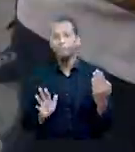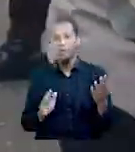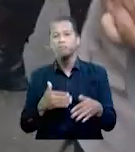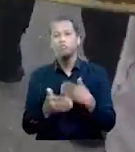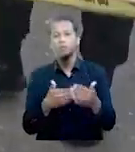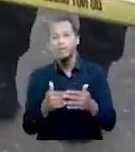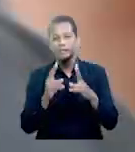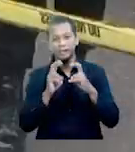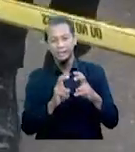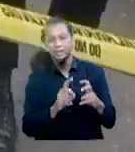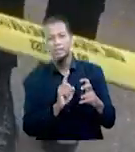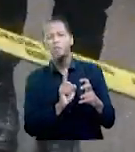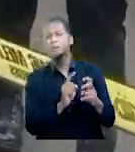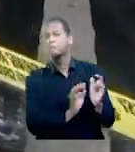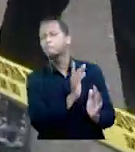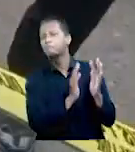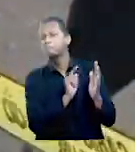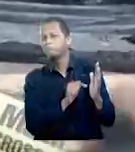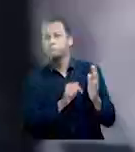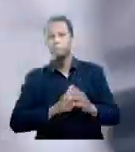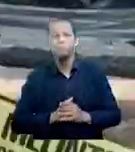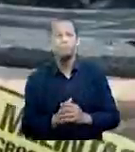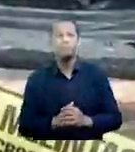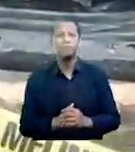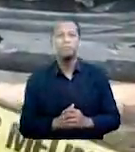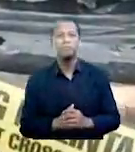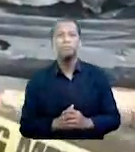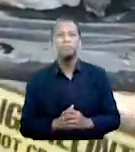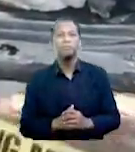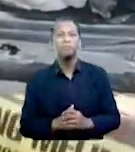pasti dari kebakaran ini. Dari Aceh Utara Aceh, Muhammad Jafar Yusuf melaporkan.